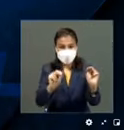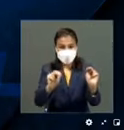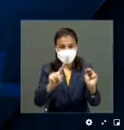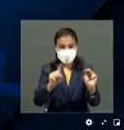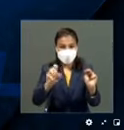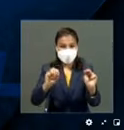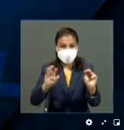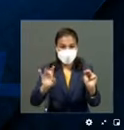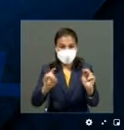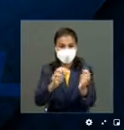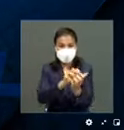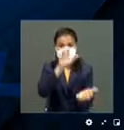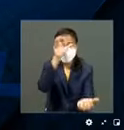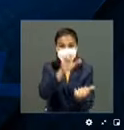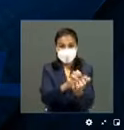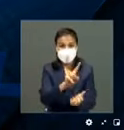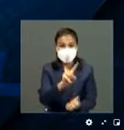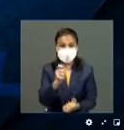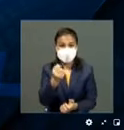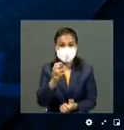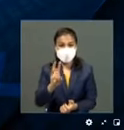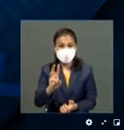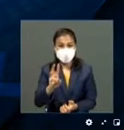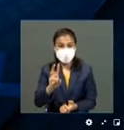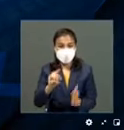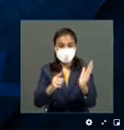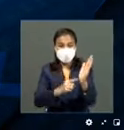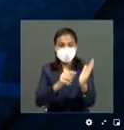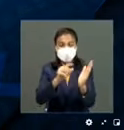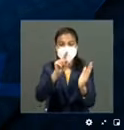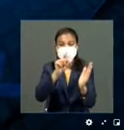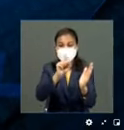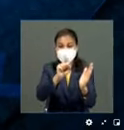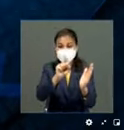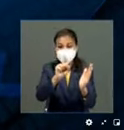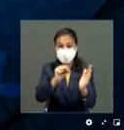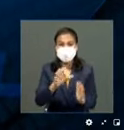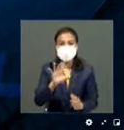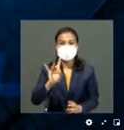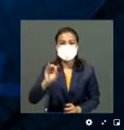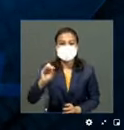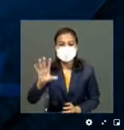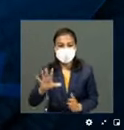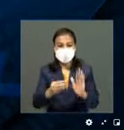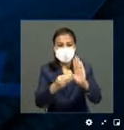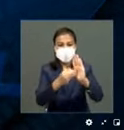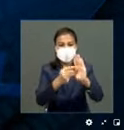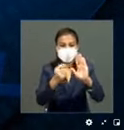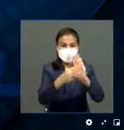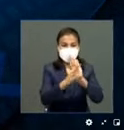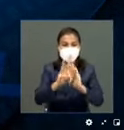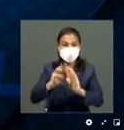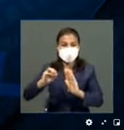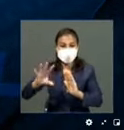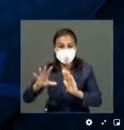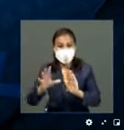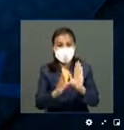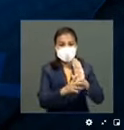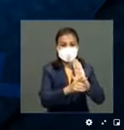158สมุทรปราการ116สมุทรสาคร85นะคะปทุมธานี65ชลบุ